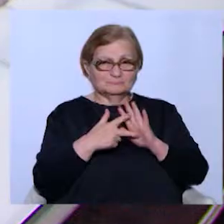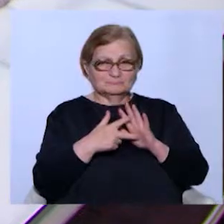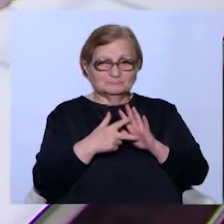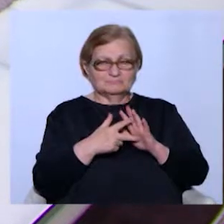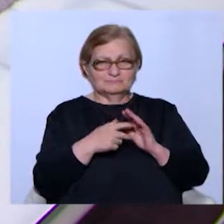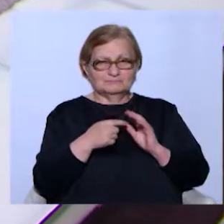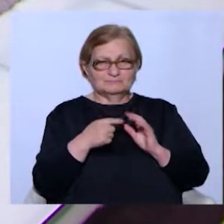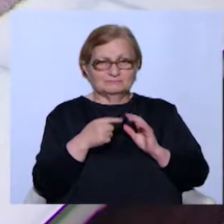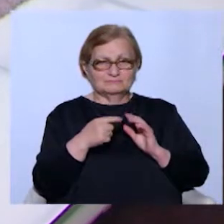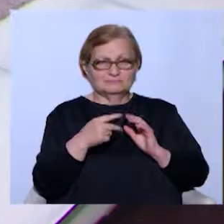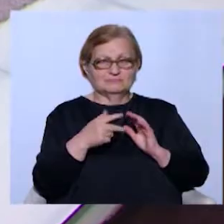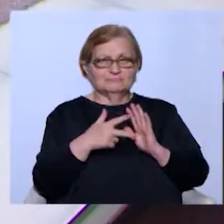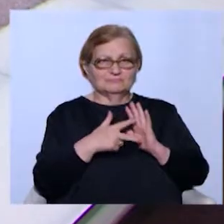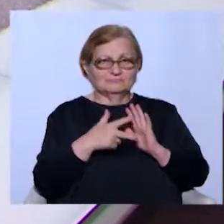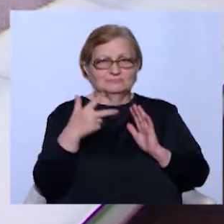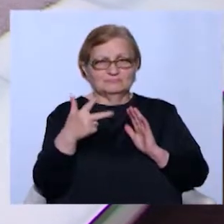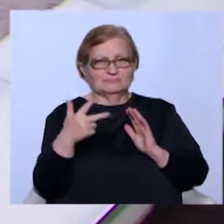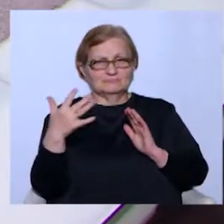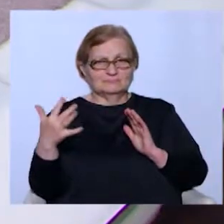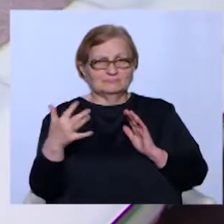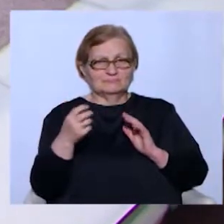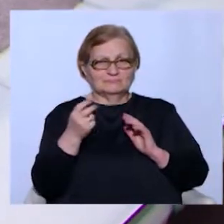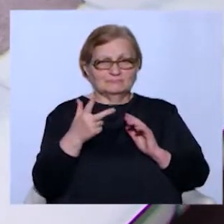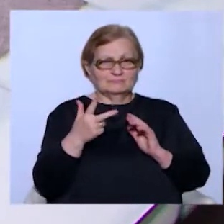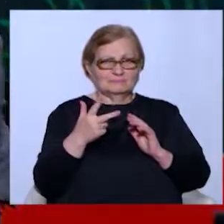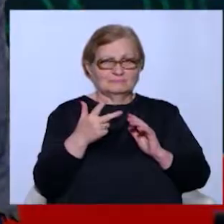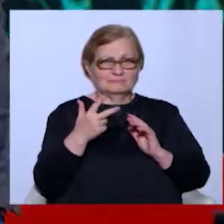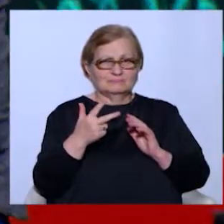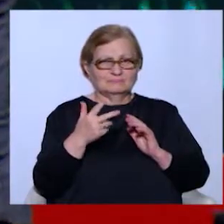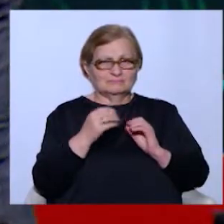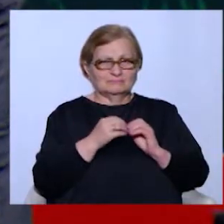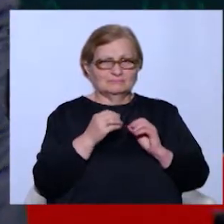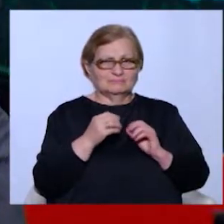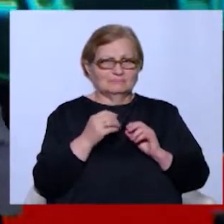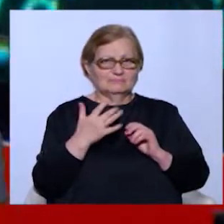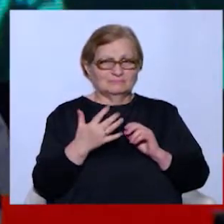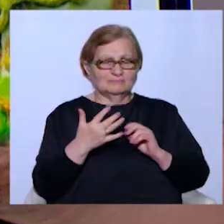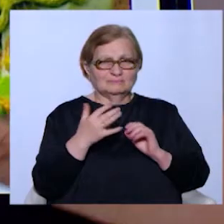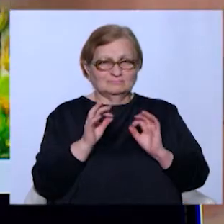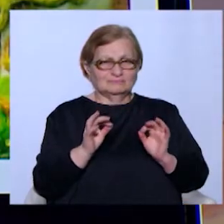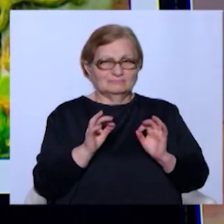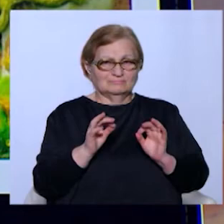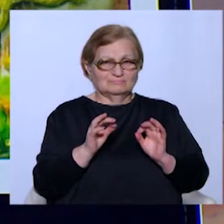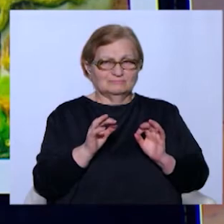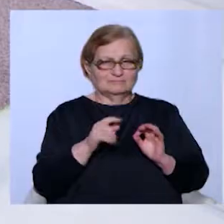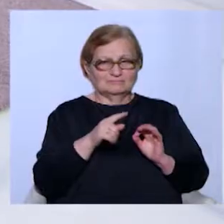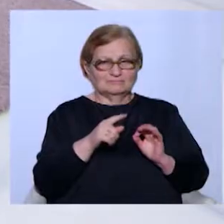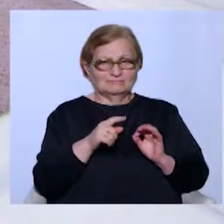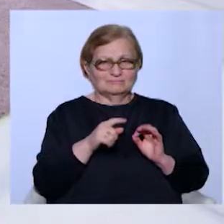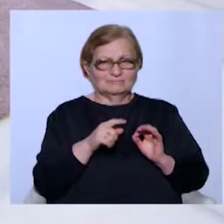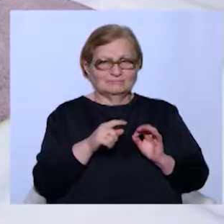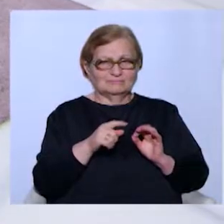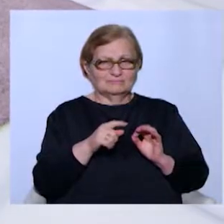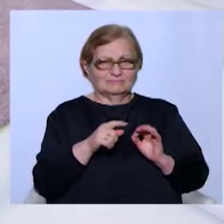გამოვაკლოთ 8. 8, 3 და 5. 13, 3. 10, 10, 5, 5, სწორია, რამდენი წამი? 10